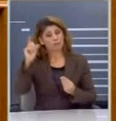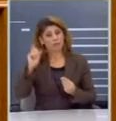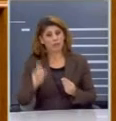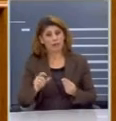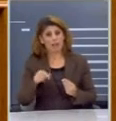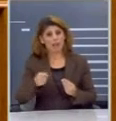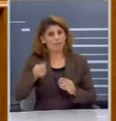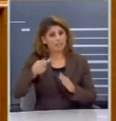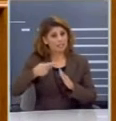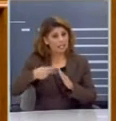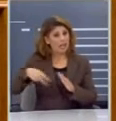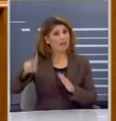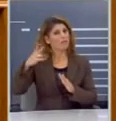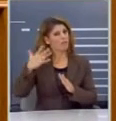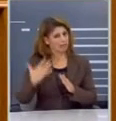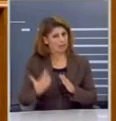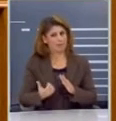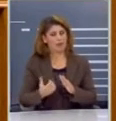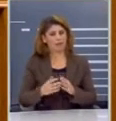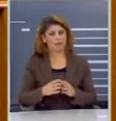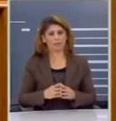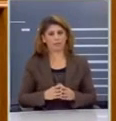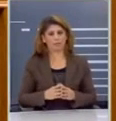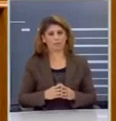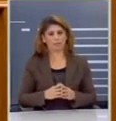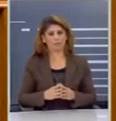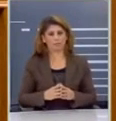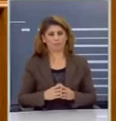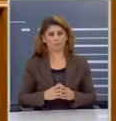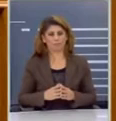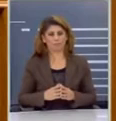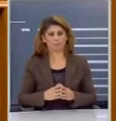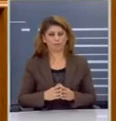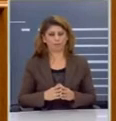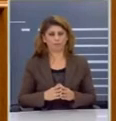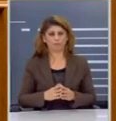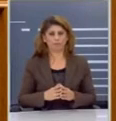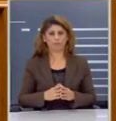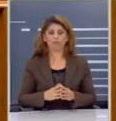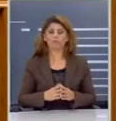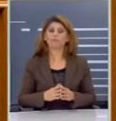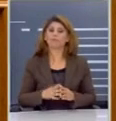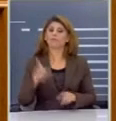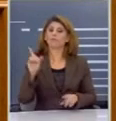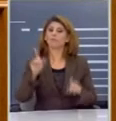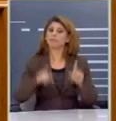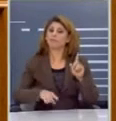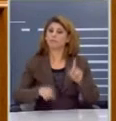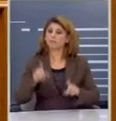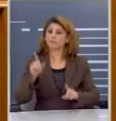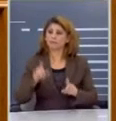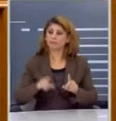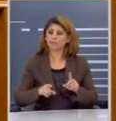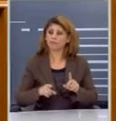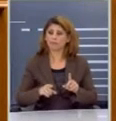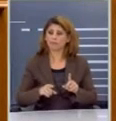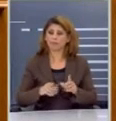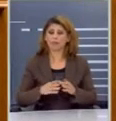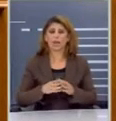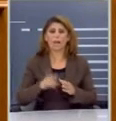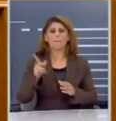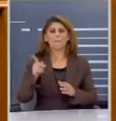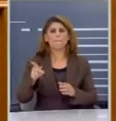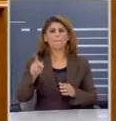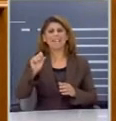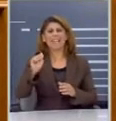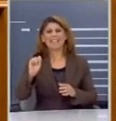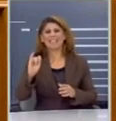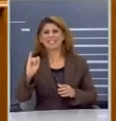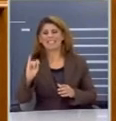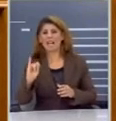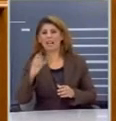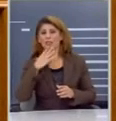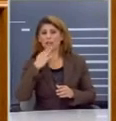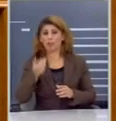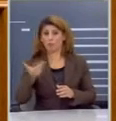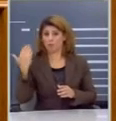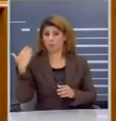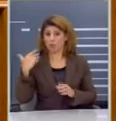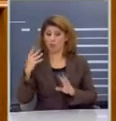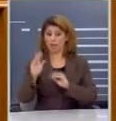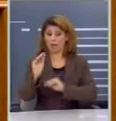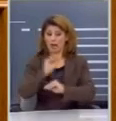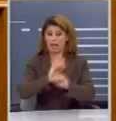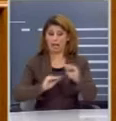αύξηση να υπάρξει. Η σύγκριση που γίνεται από ορισμένους με το PSI, την προηγούμενη δηλαδή αναδιάρθρωση